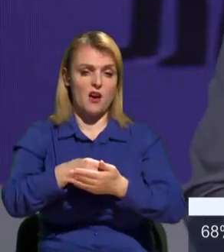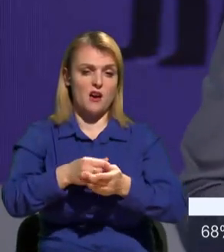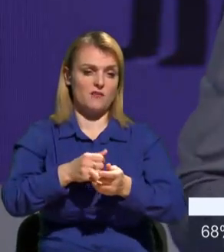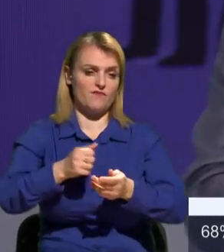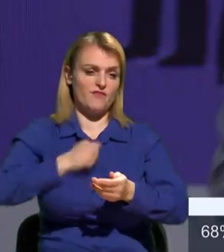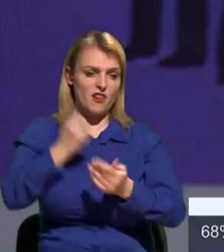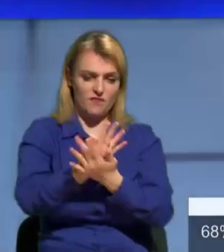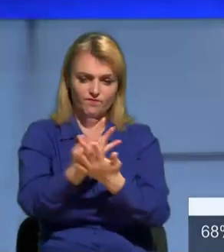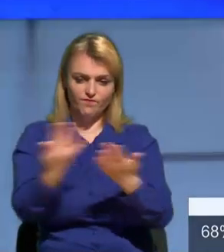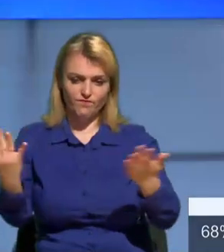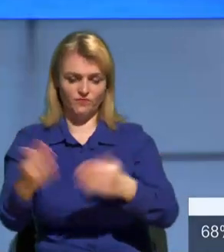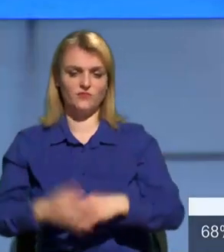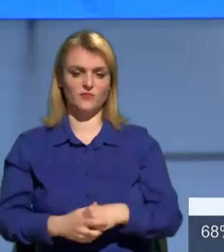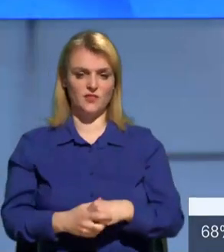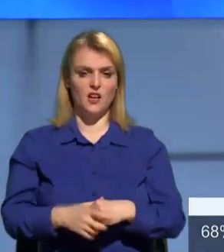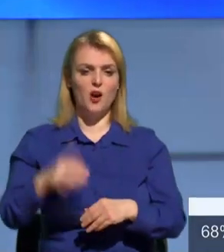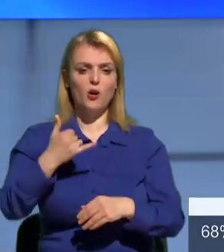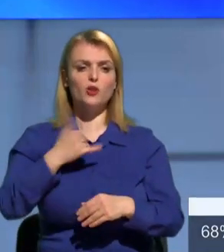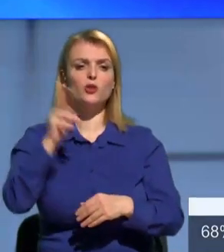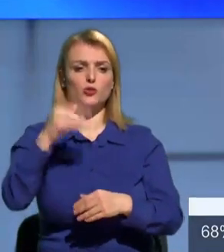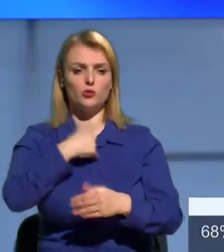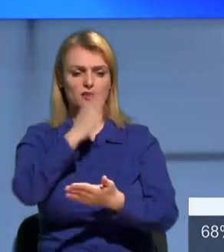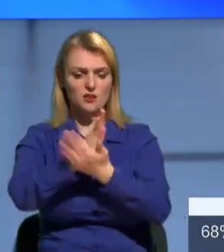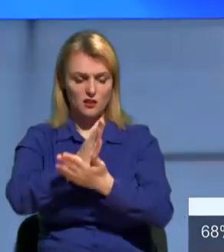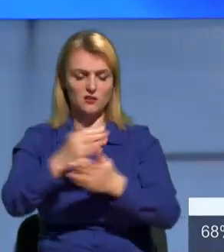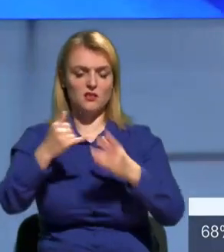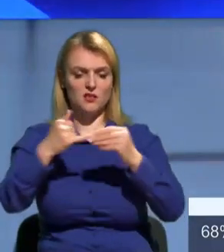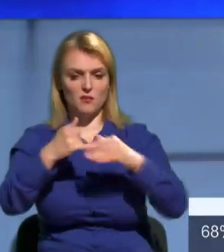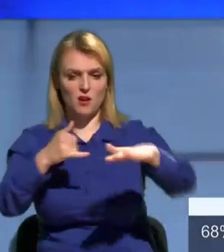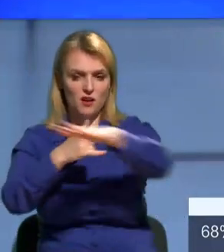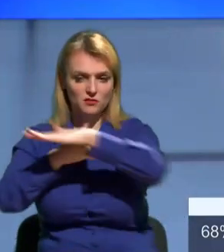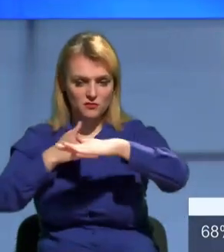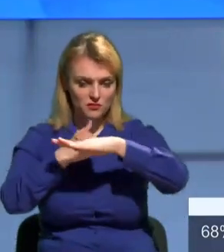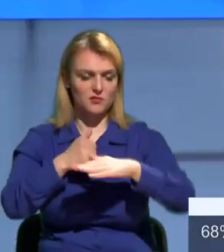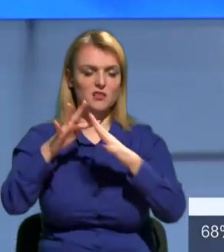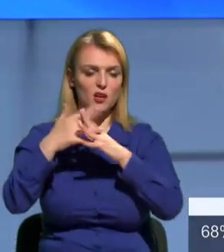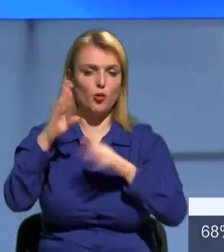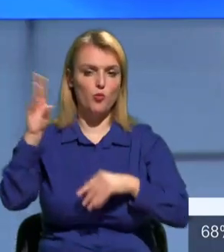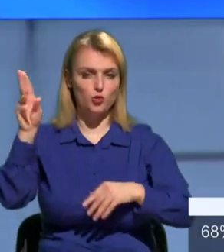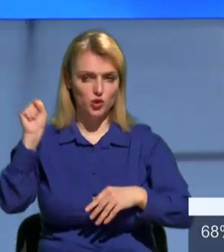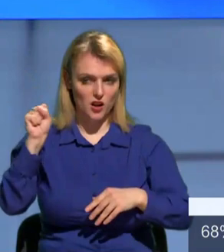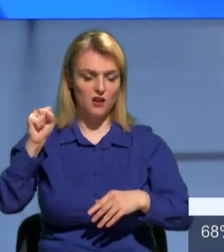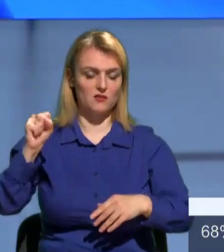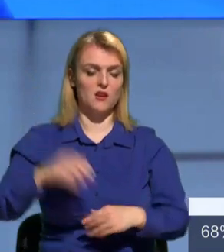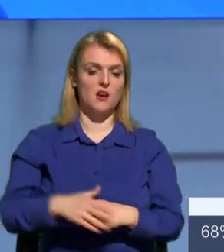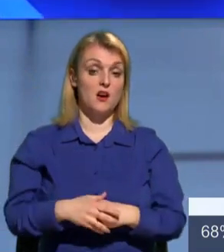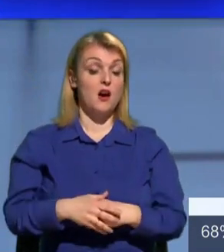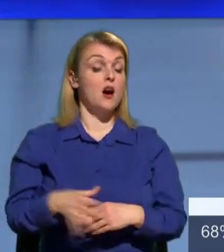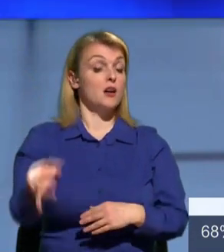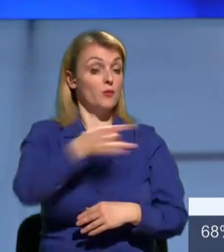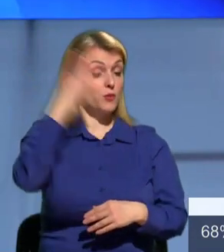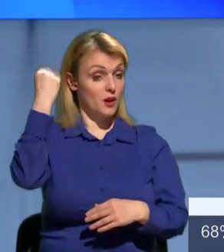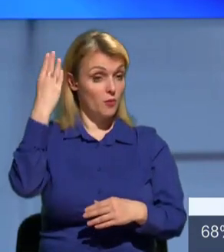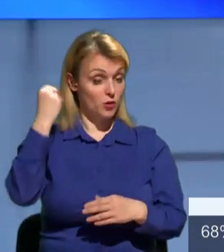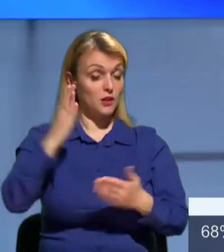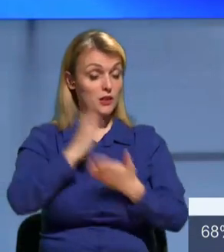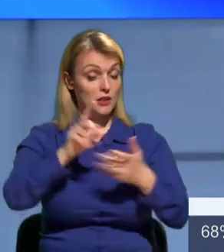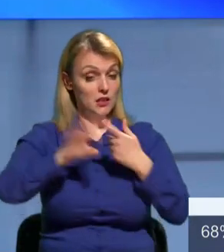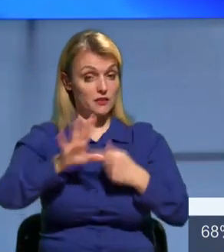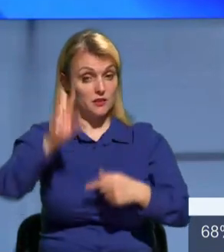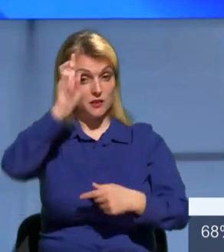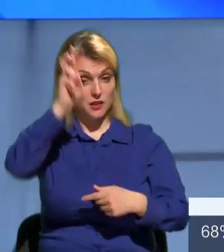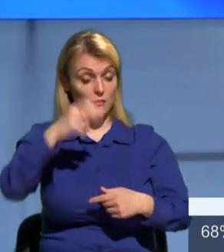Colbasna. Republica Moldova este un stat neutru, conform Constituției, și noi trebuie să facem tot posibilul